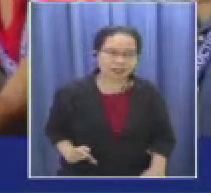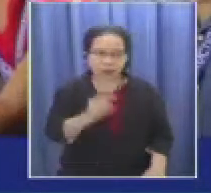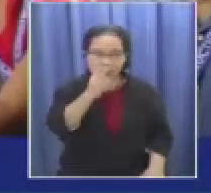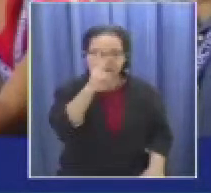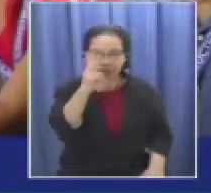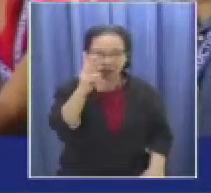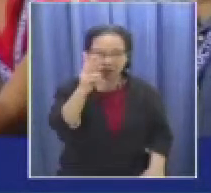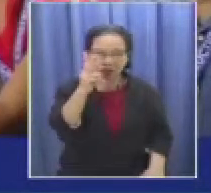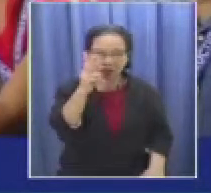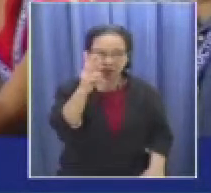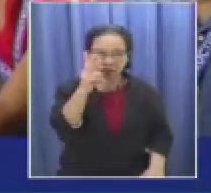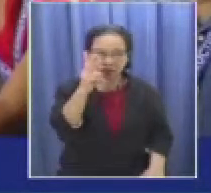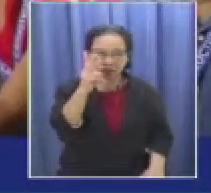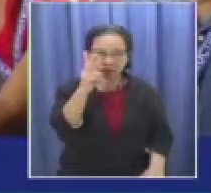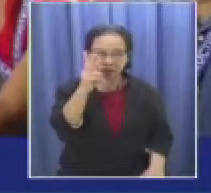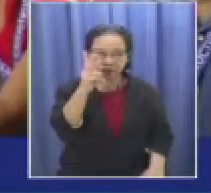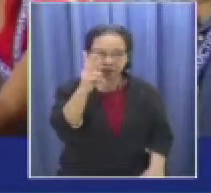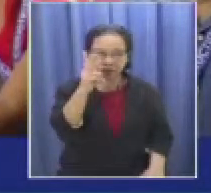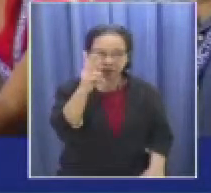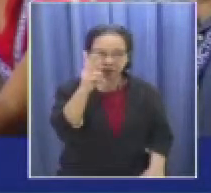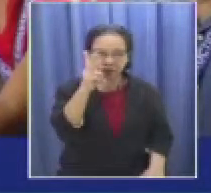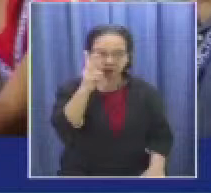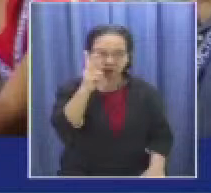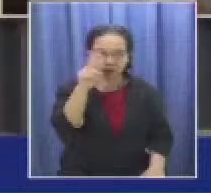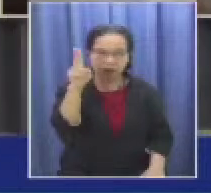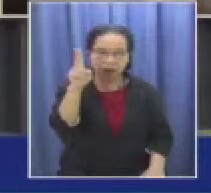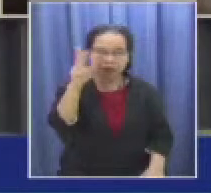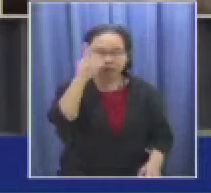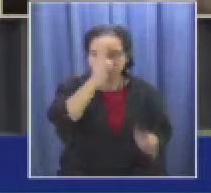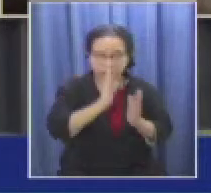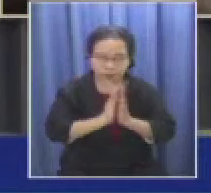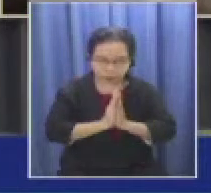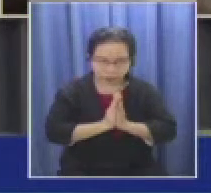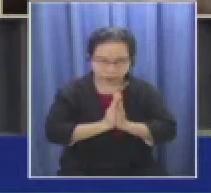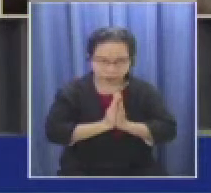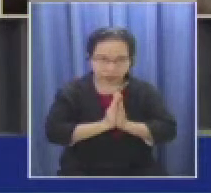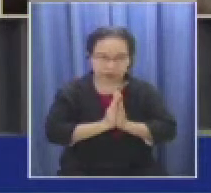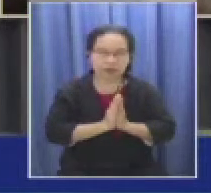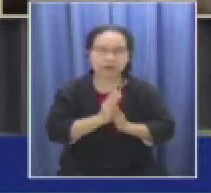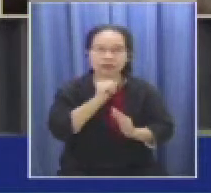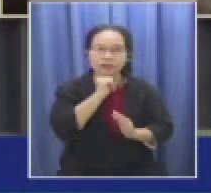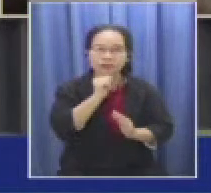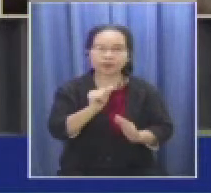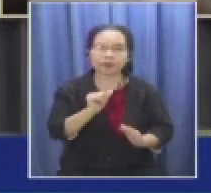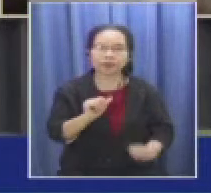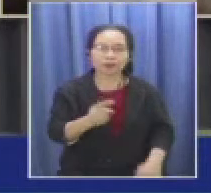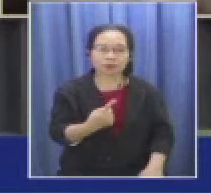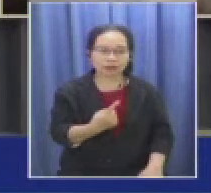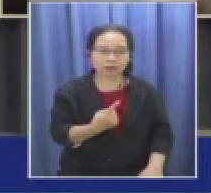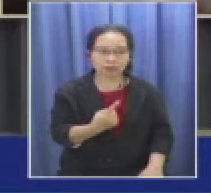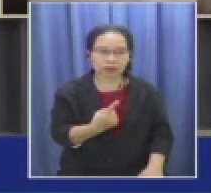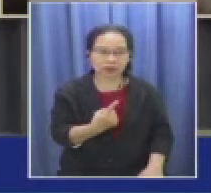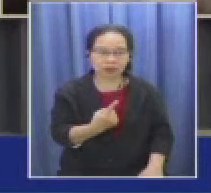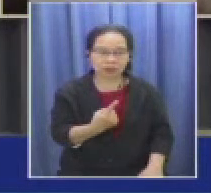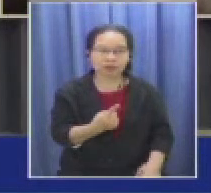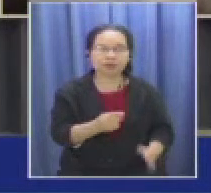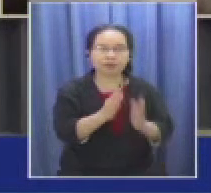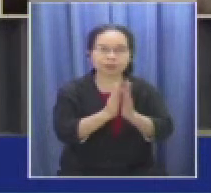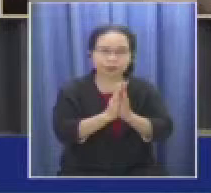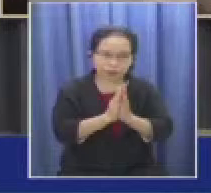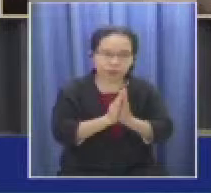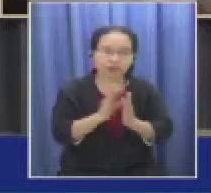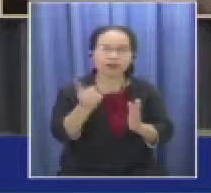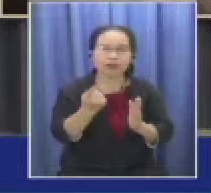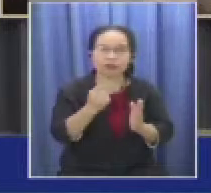biara yɛbɛtoa so na yɛsua nkyerɛkyerɛ Awurade Yesu Kristo nkyerɛkyerɛ Awurade Yesu Kristo Mmara